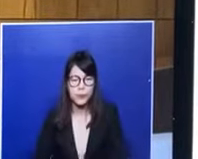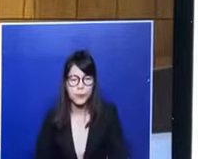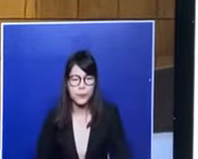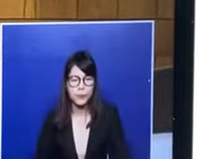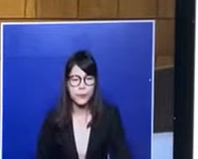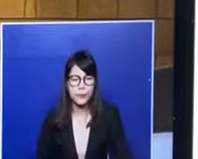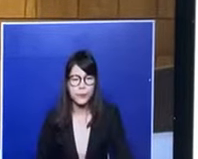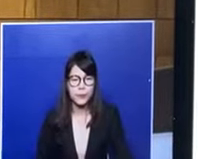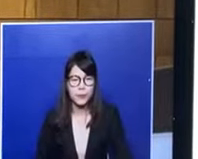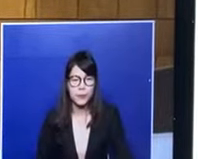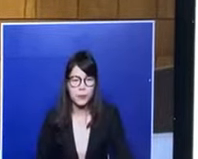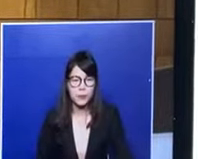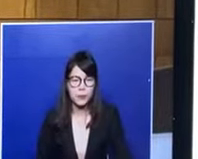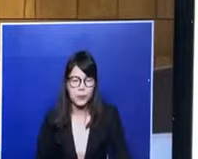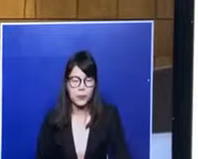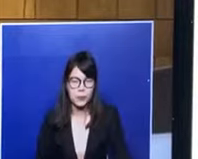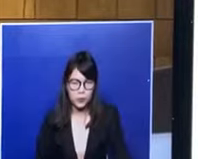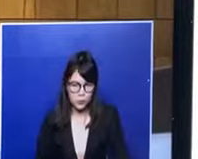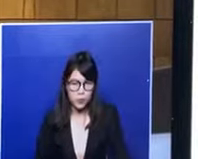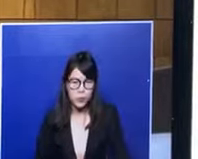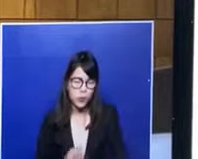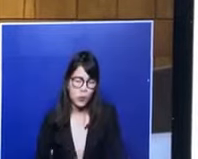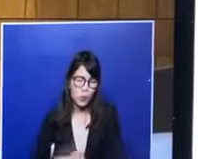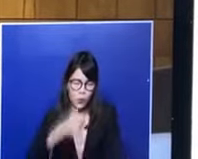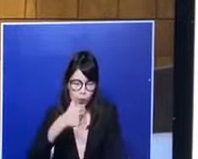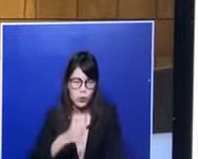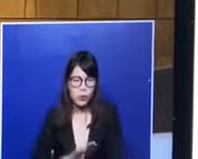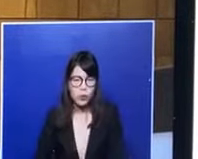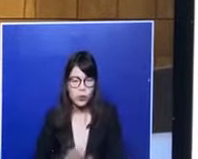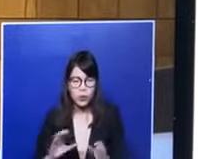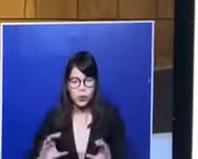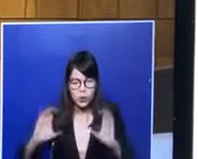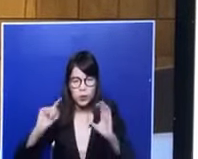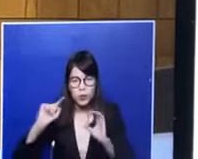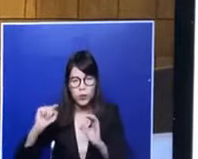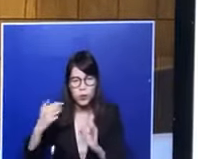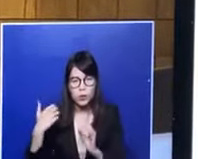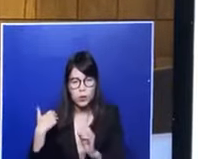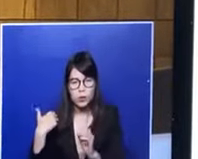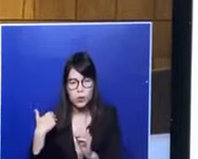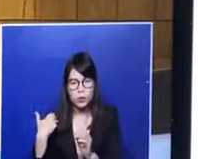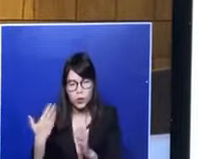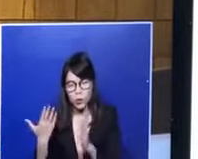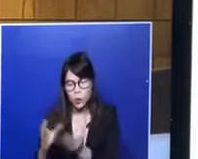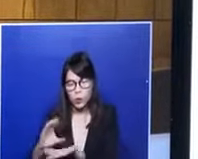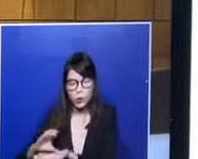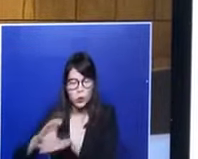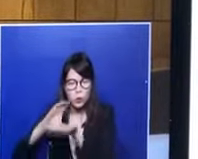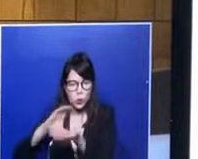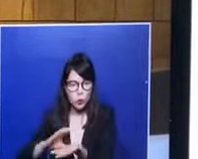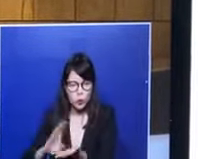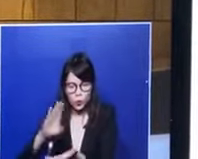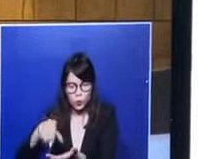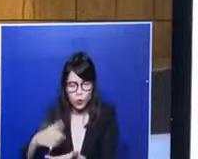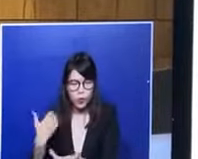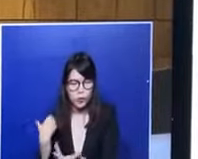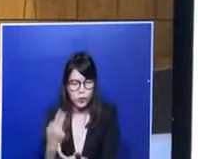เป็นผลดีล้วนตกอยู่กับประเทศนะครับทั้งภาคชนนักธุรกิจรวมถึงนักลงทุนต่างประเทศด้วยอันนี้ก็คงต้องฟังต่างประเทศเขาด้วยนะ